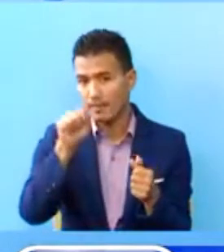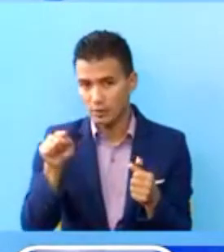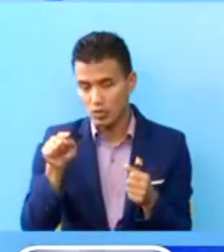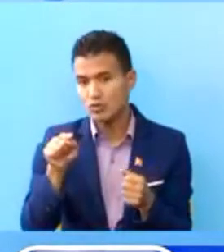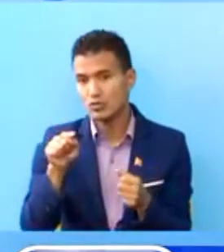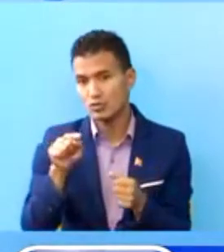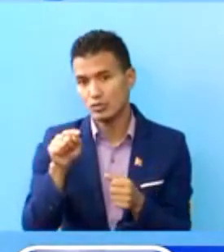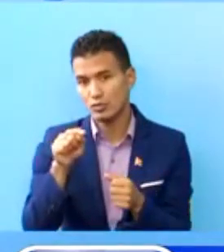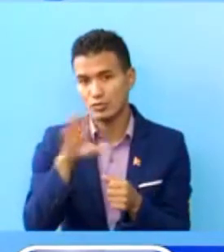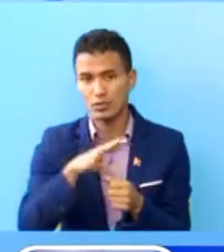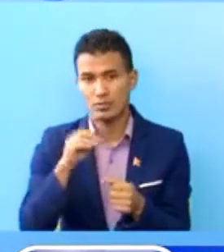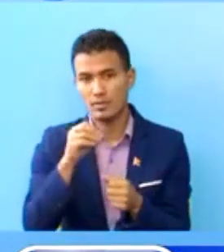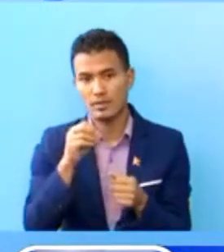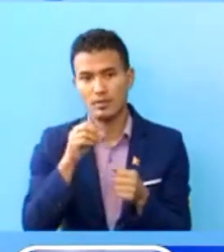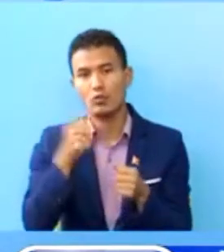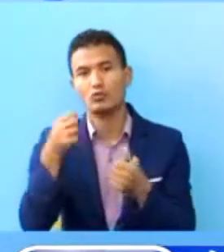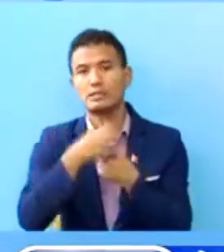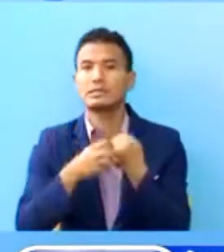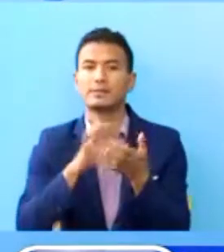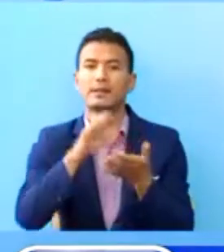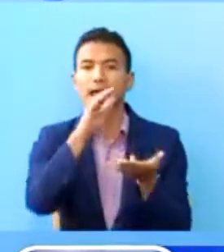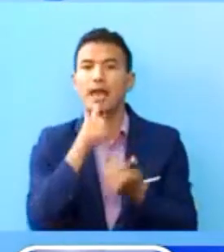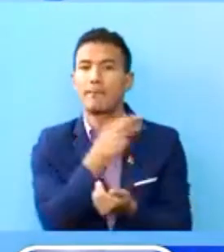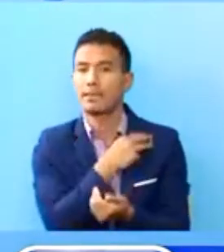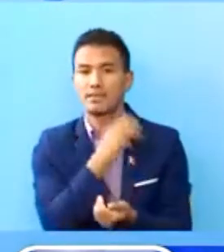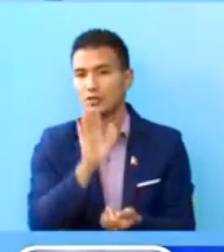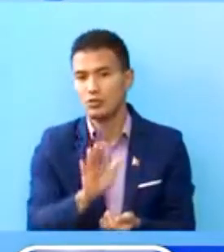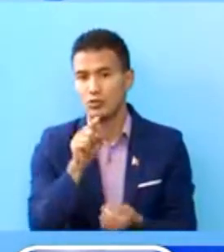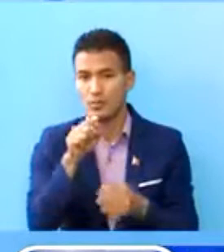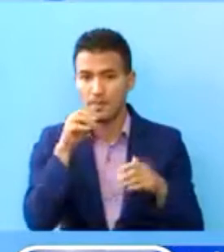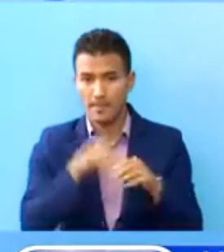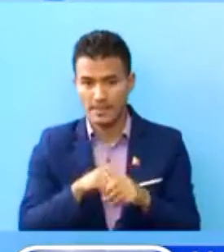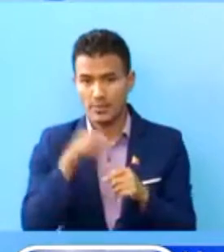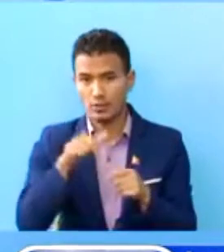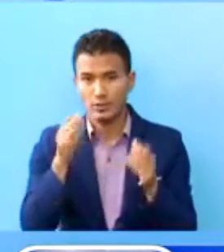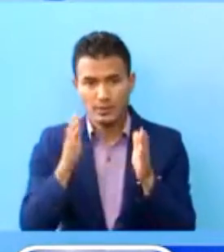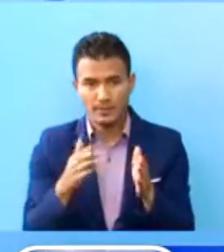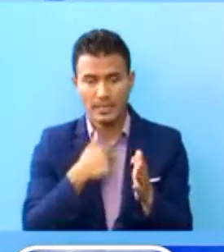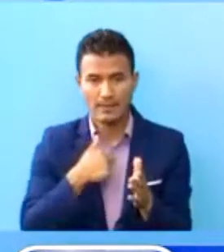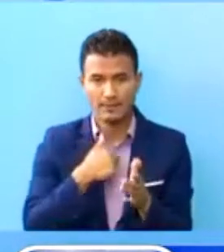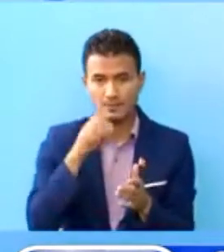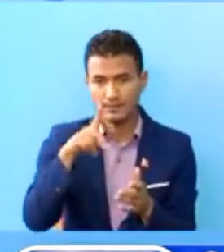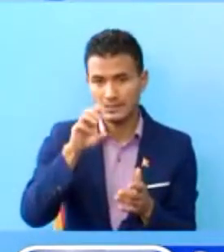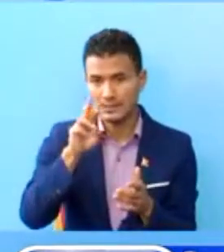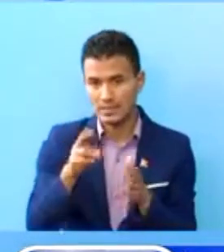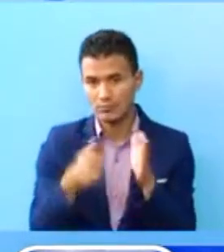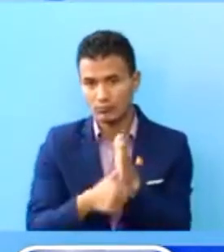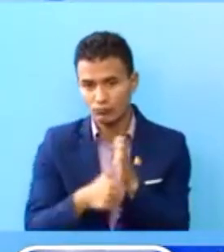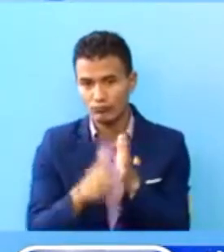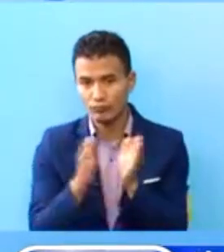97% चाहिँ सबै आयातित छन्, अरू देशबाट आएका छन्। र तीमध्ये अब अहिलेसम्म हामीले आरटिपिसिआर गरेको